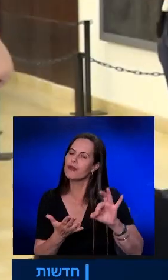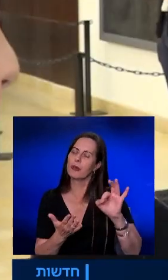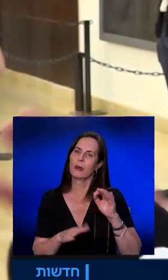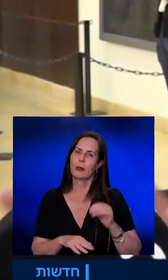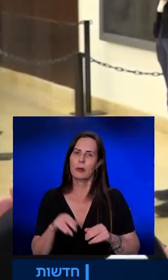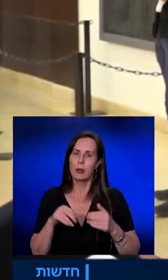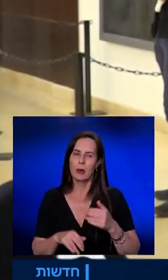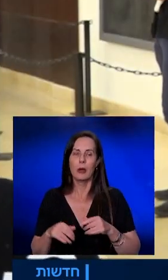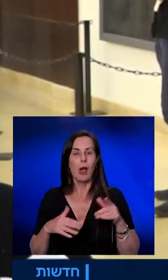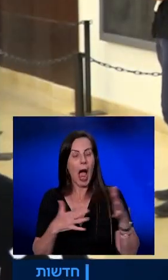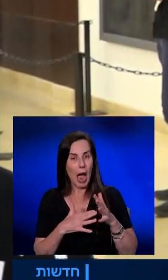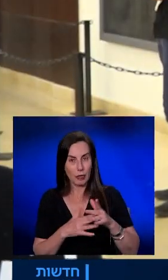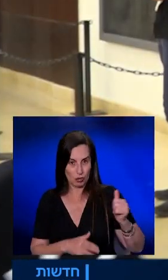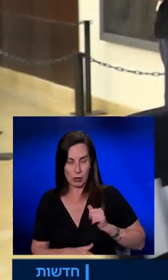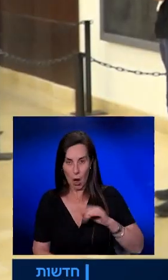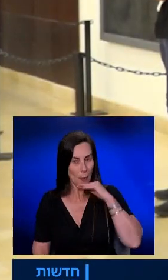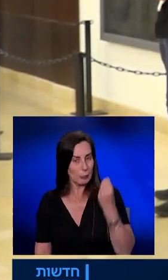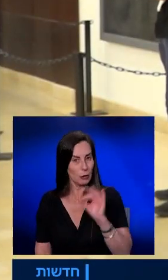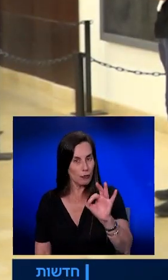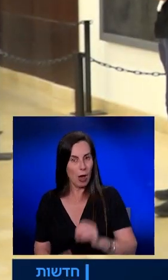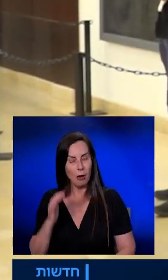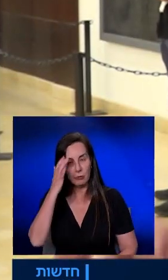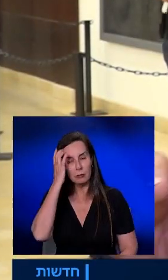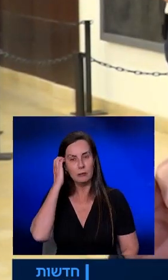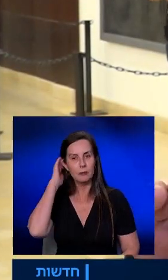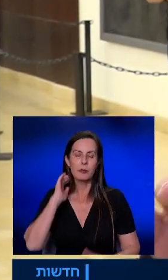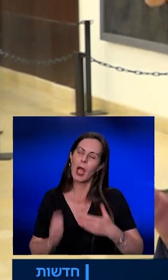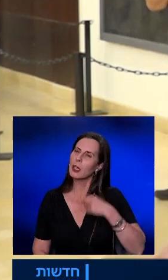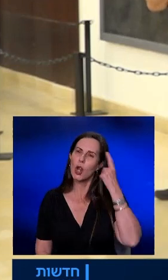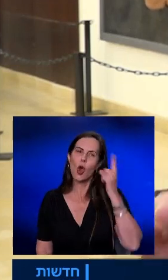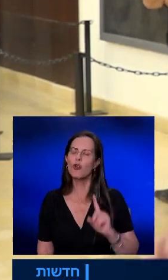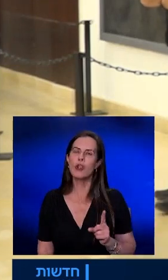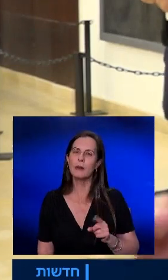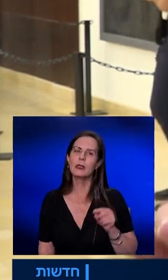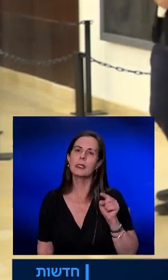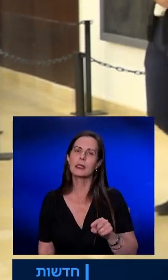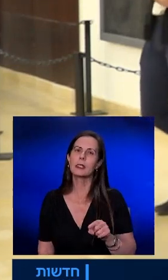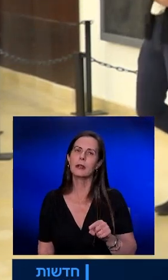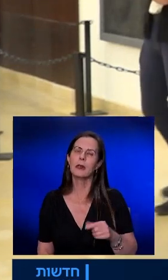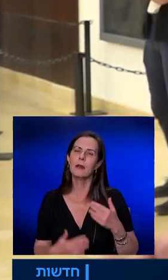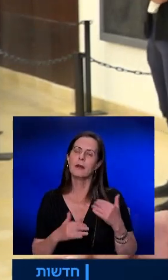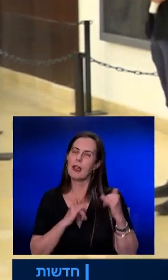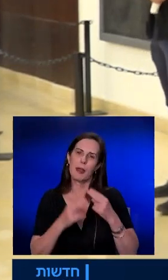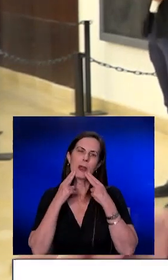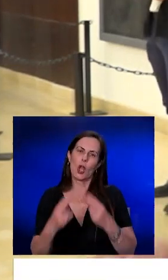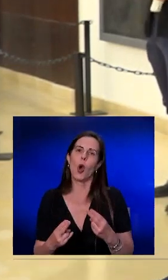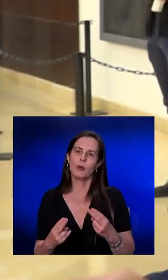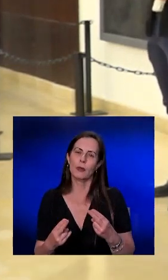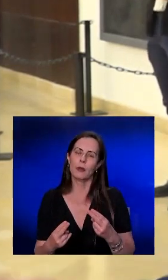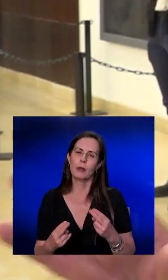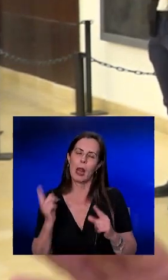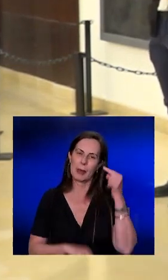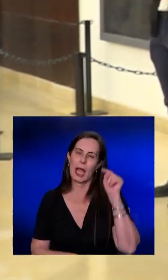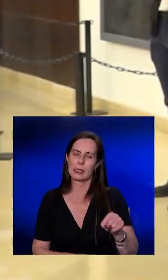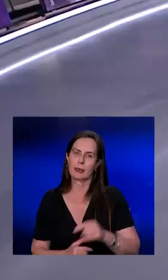שלך. והתחקיר הצהלי הוא לא מספיק אמין? אני לא חושב שזה ייתן מענה למקרה